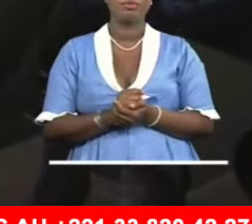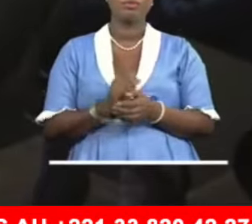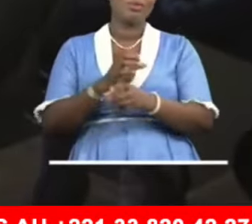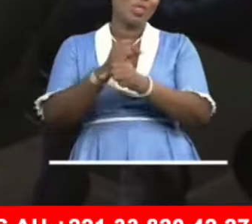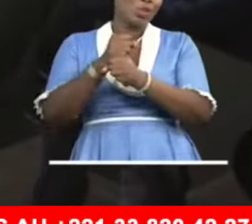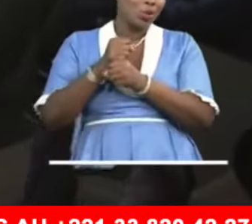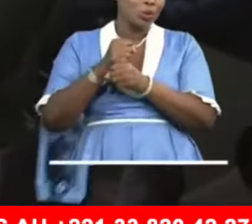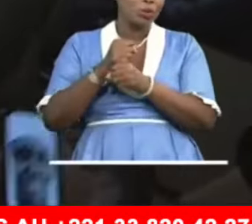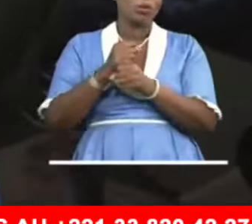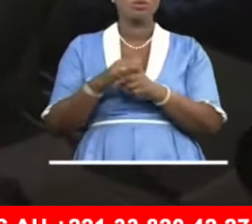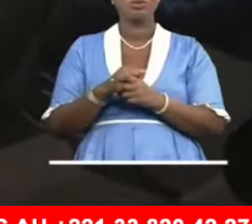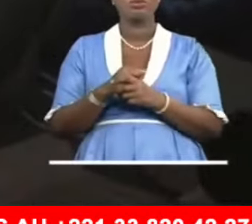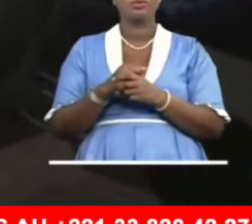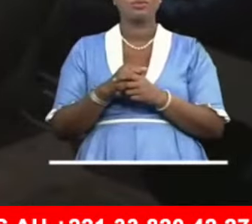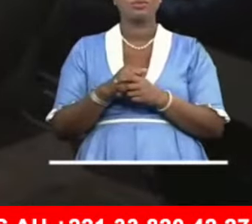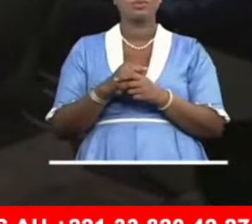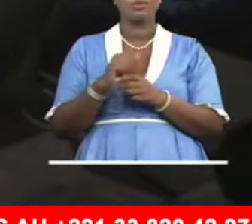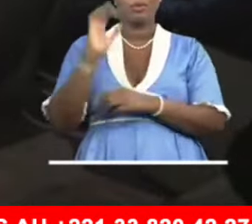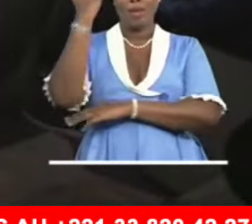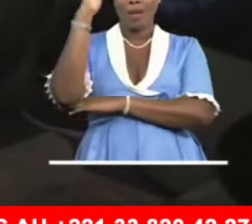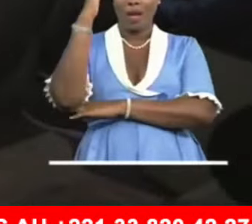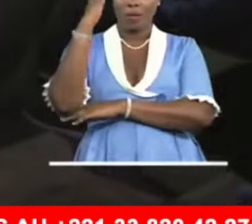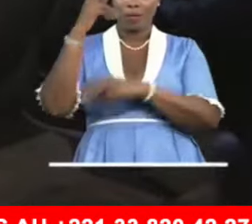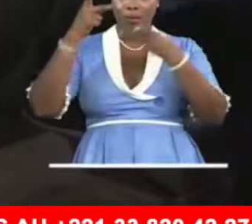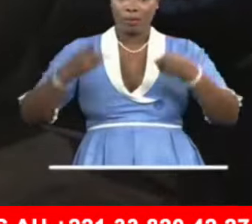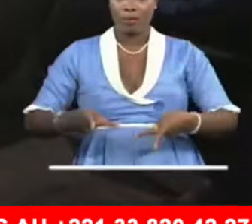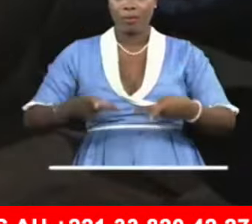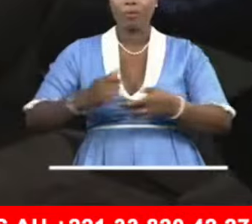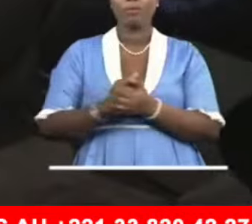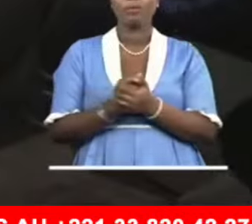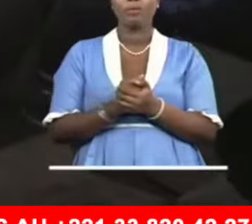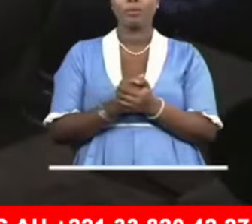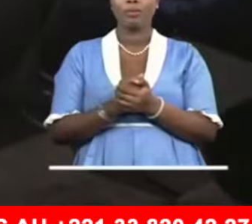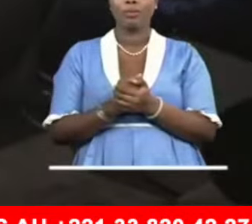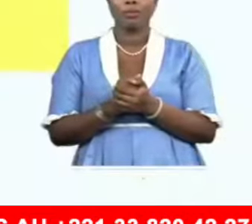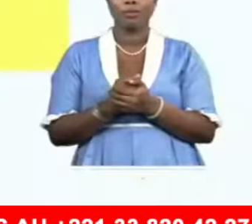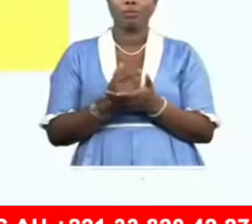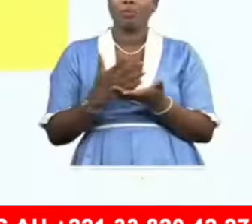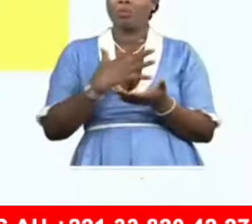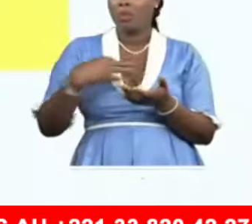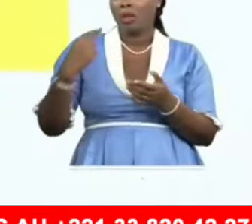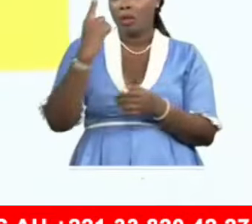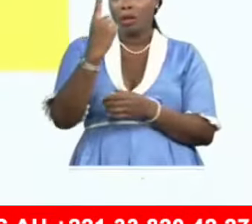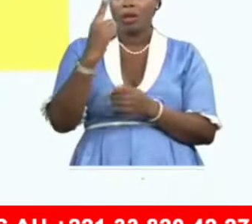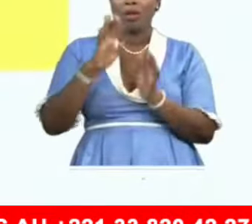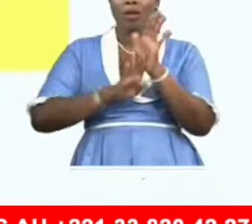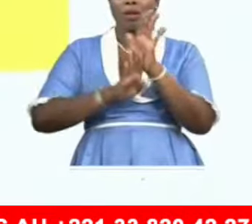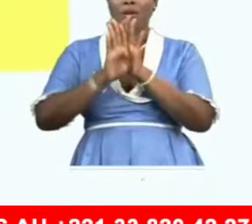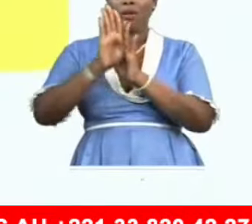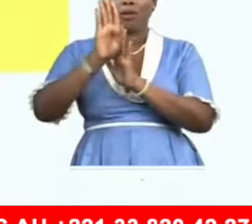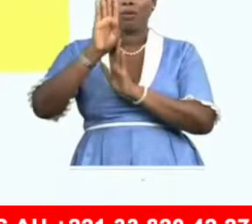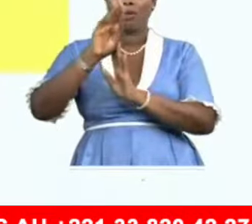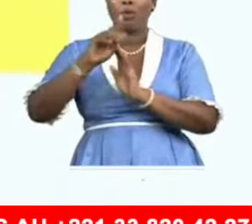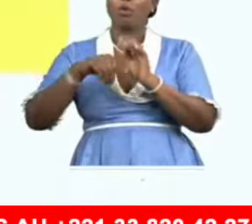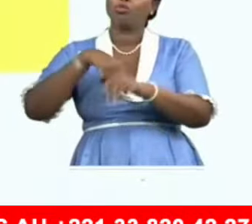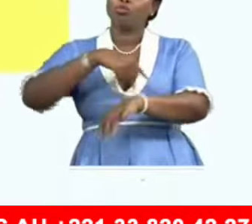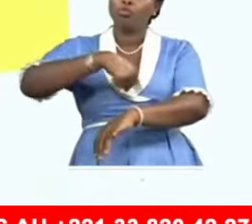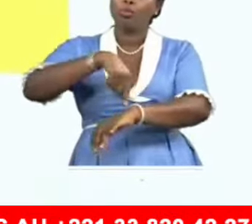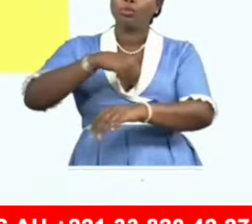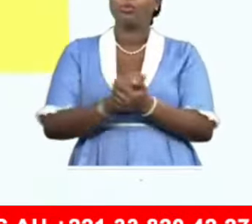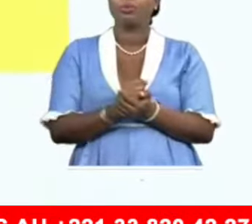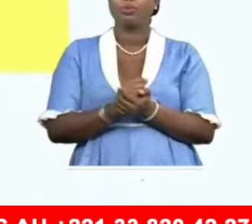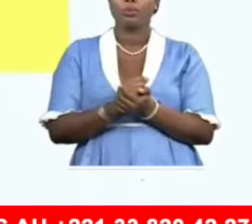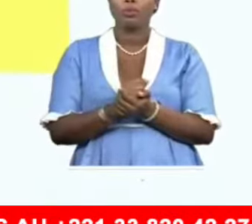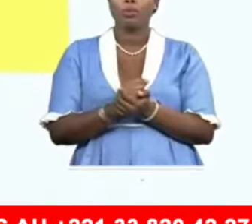AF représenteénagement optimal et un développement durable et